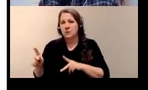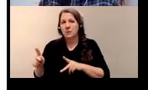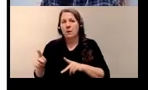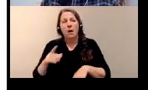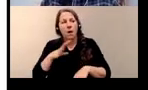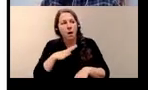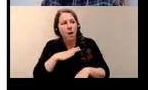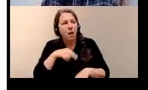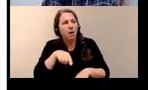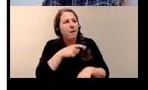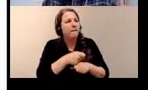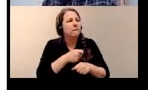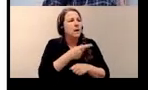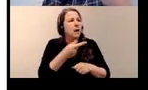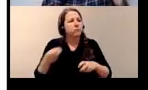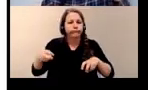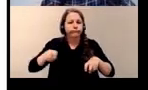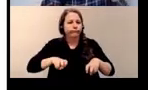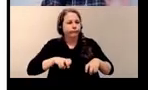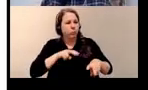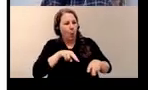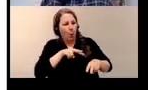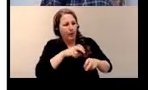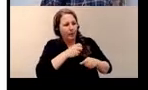une opportunité de travailler dans ce domaine-là.